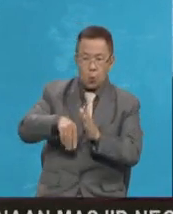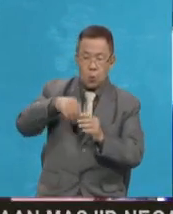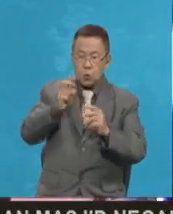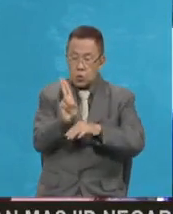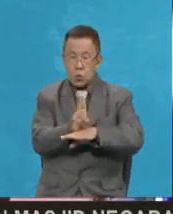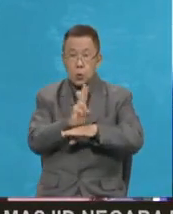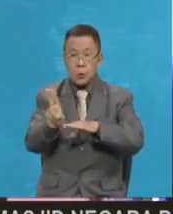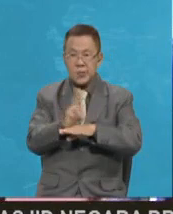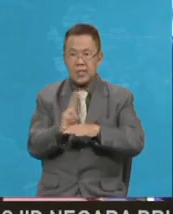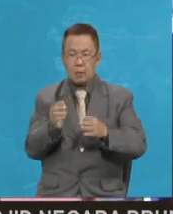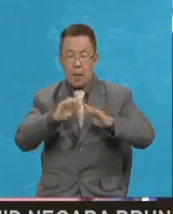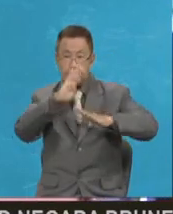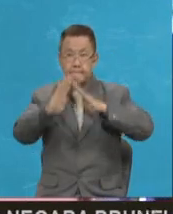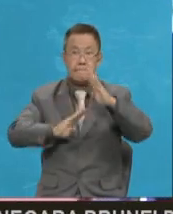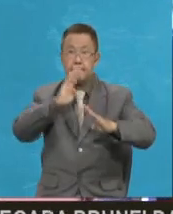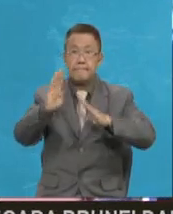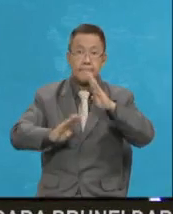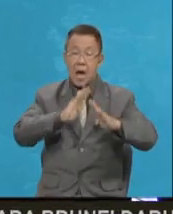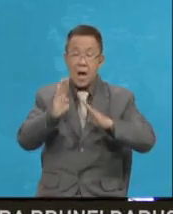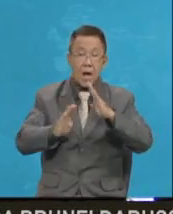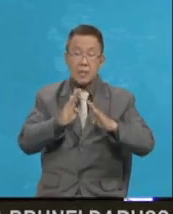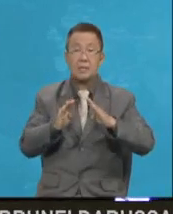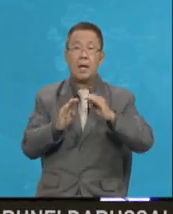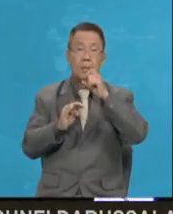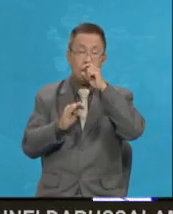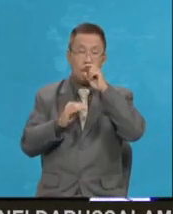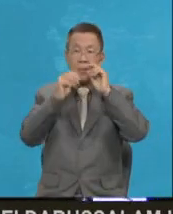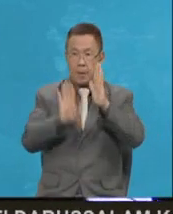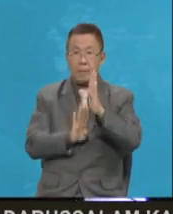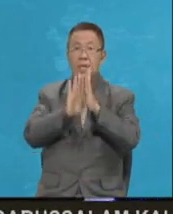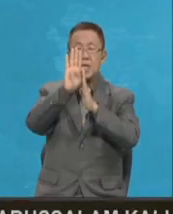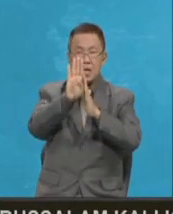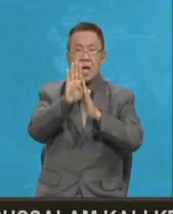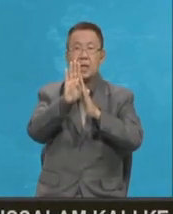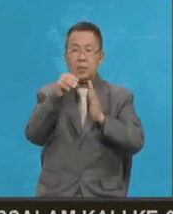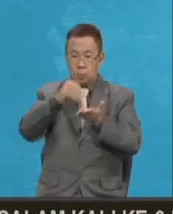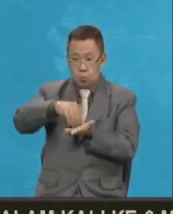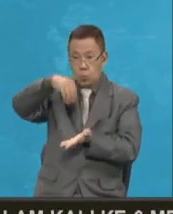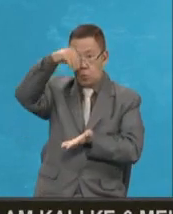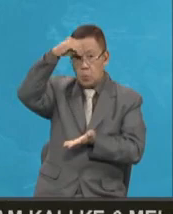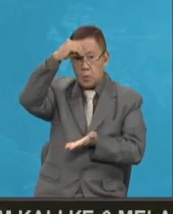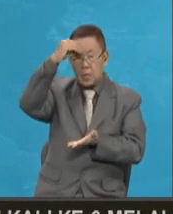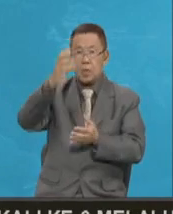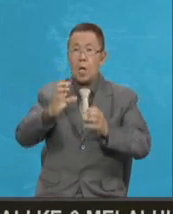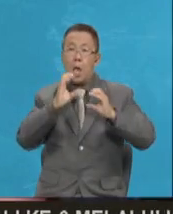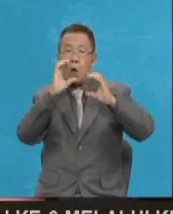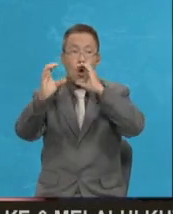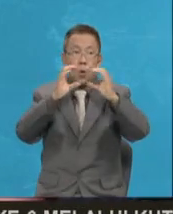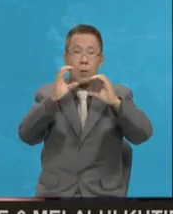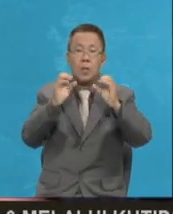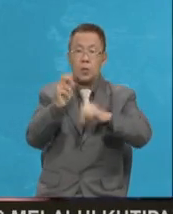bahasa Arab sebagai bahasa pengantar di samping meningkatkan keupayaan pelajar untuk berkomunikasi